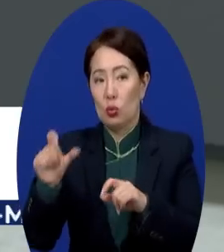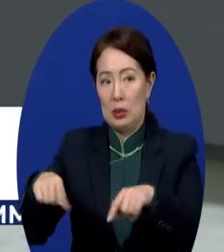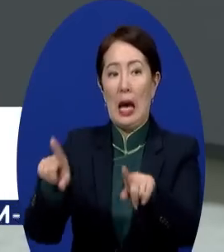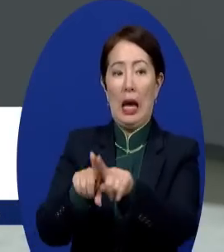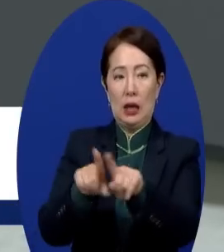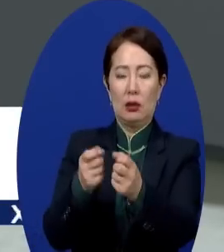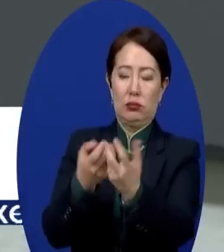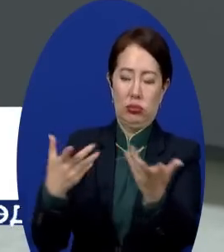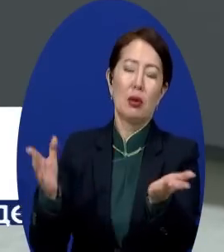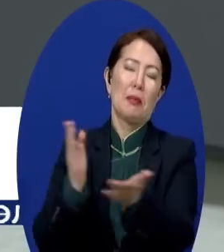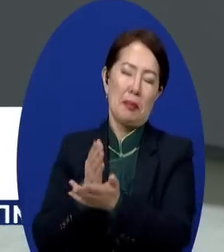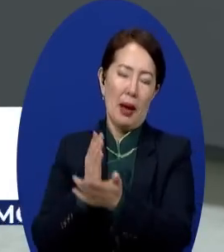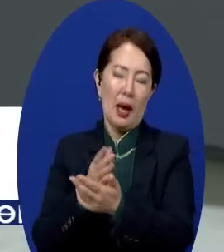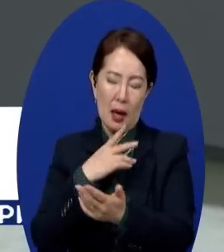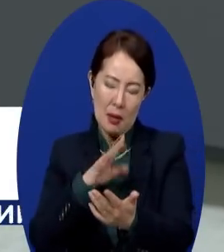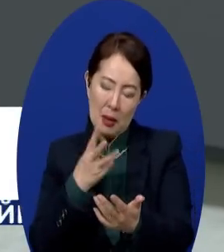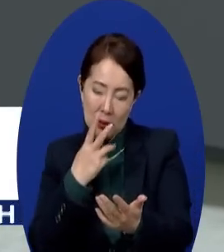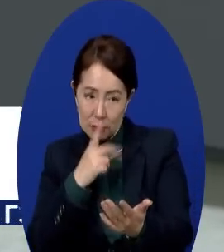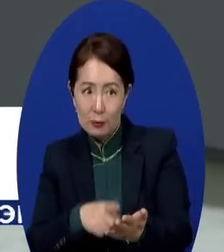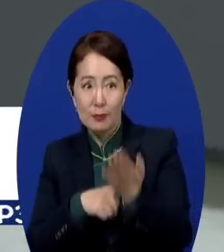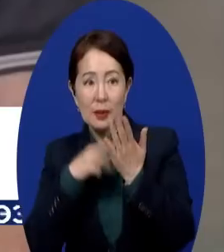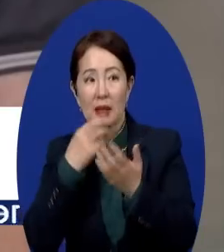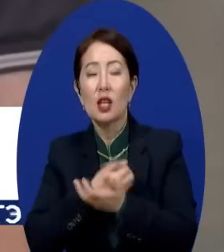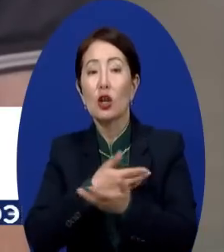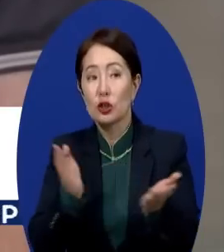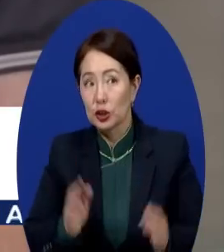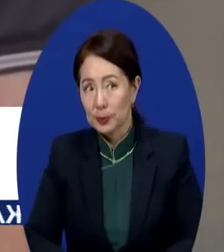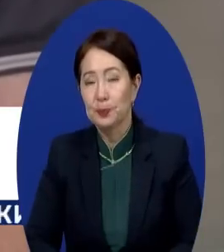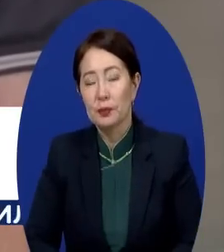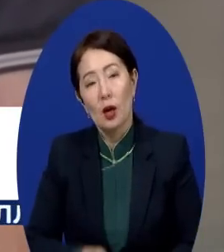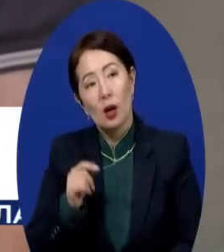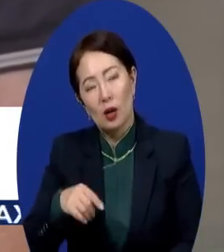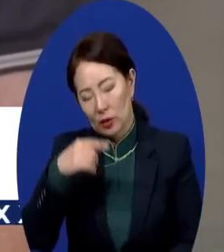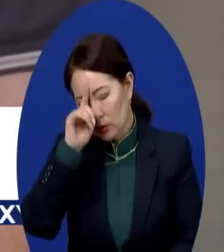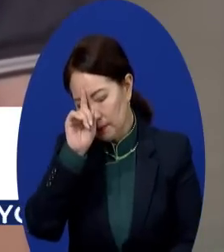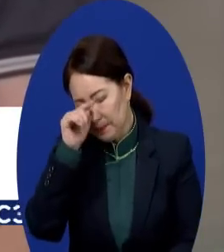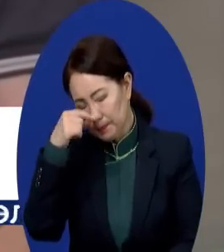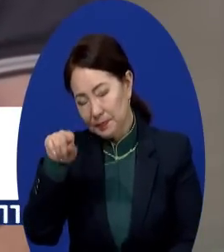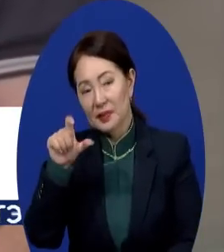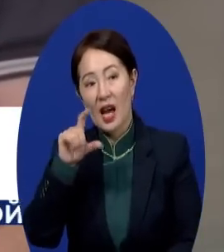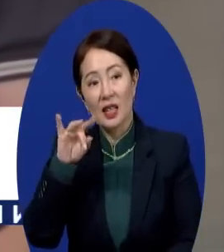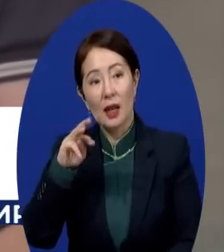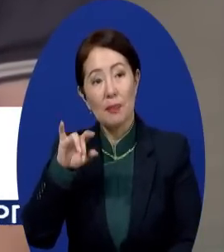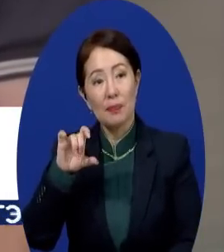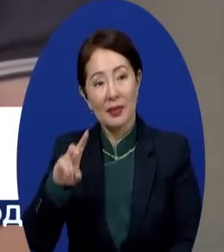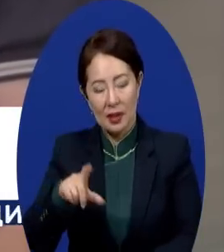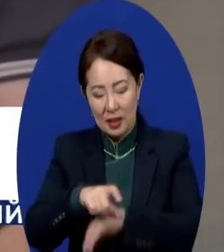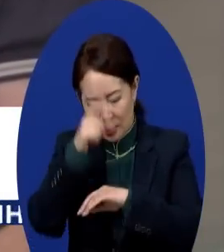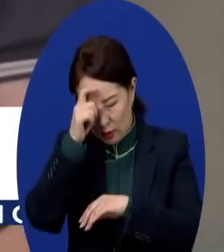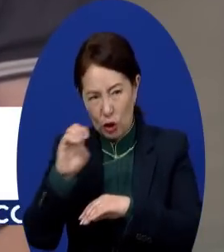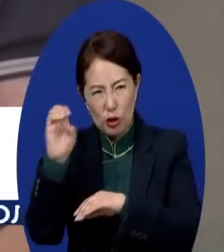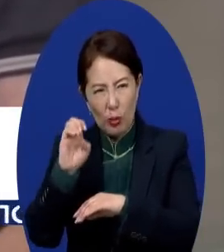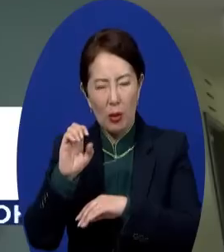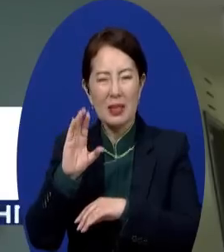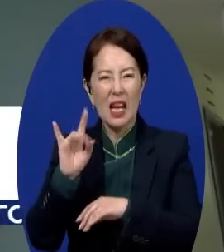гэсэн илүү олон тохиолдол илрэх төлөвтэй байгааг мэдгдсэн байна. Одоогоор ангаах ухааны эрдэмтэд Европод сармагчны цэцэг өвчин